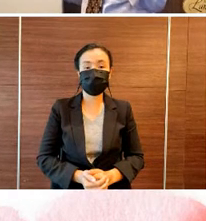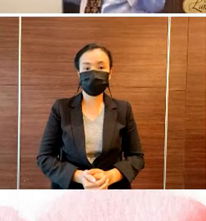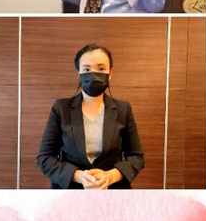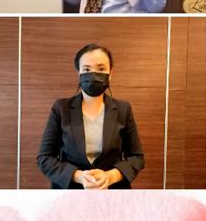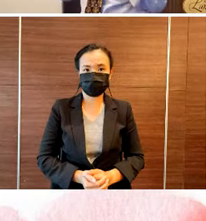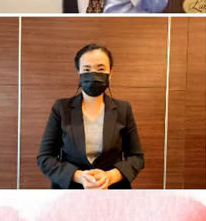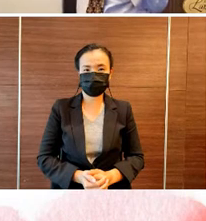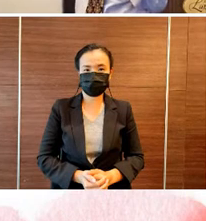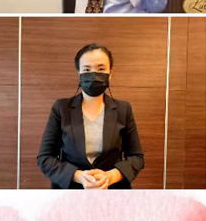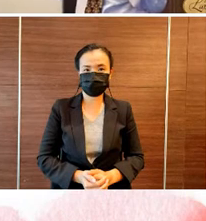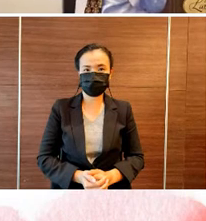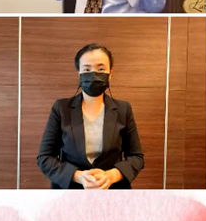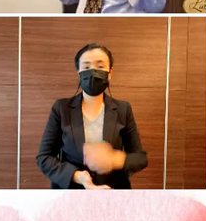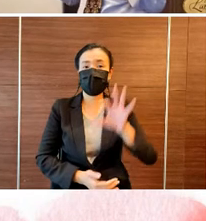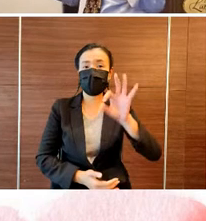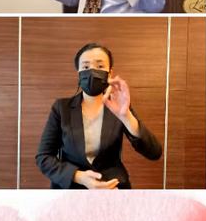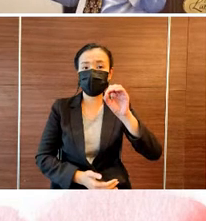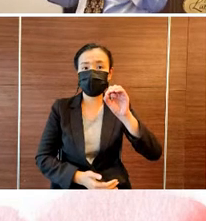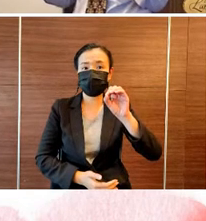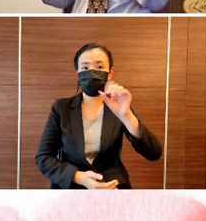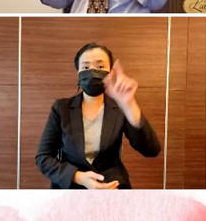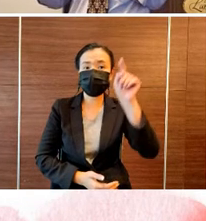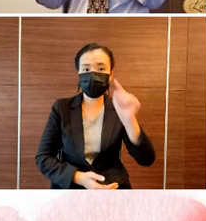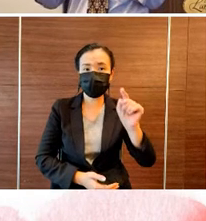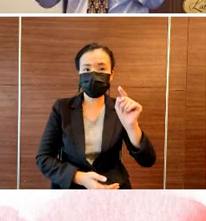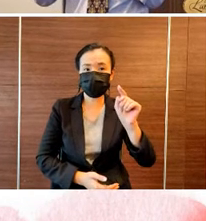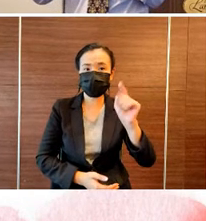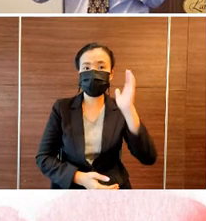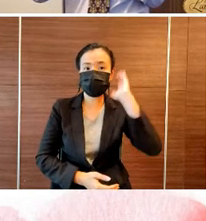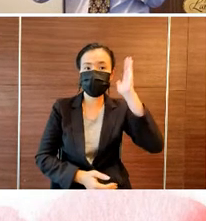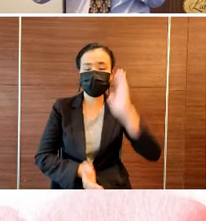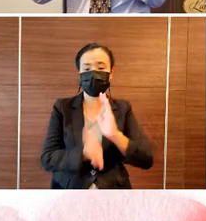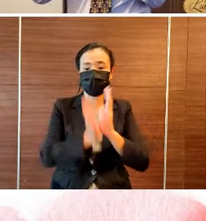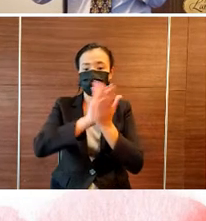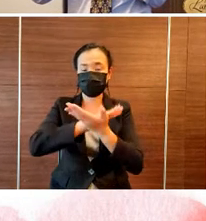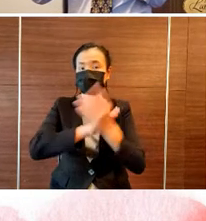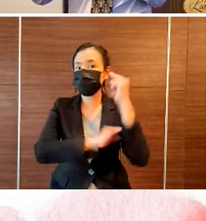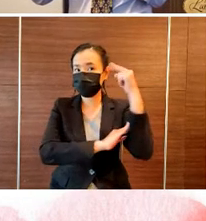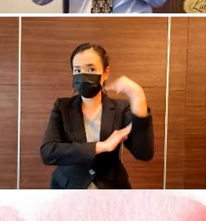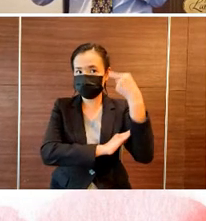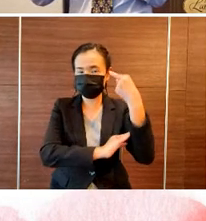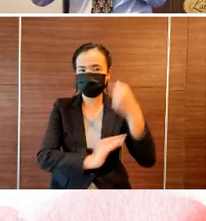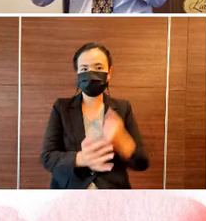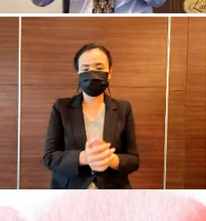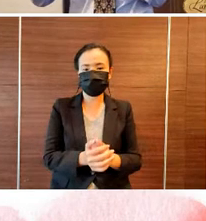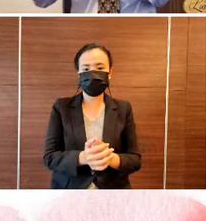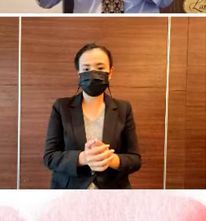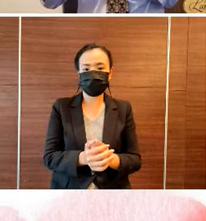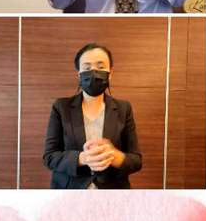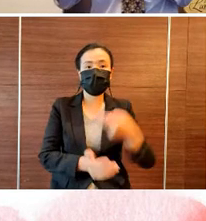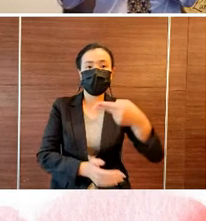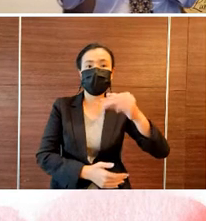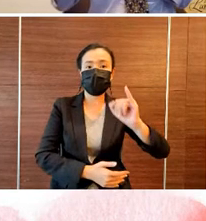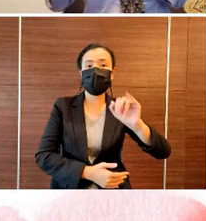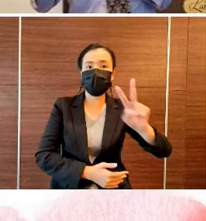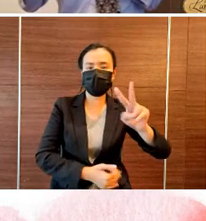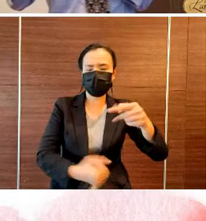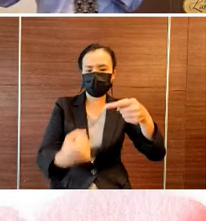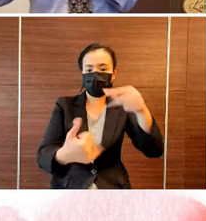transgender woman 90% เป็น transgender woman นะครับนะ 90% นี้นะครับยอมตรวจ HIV